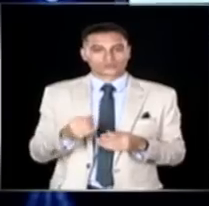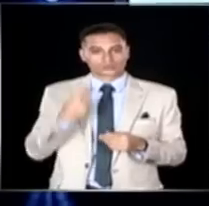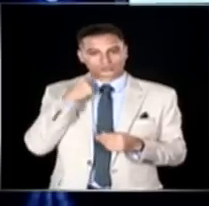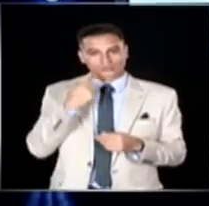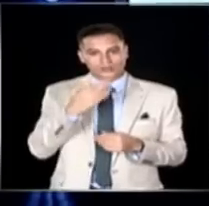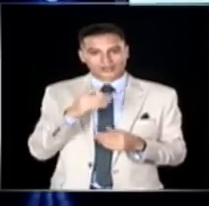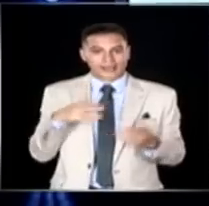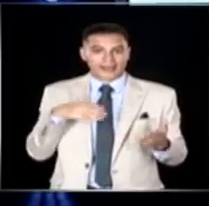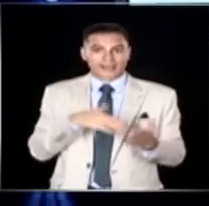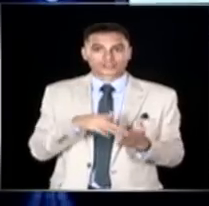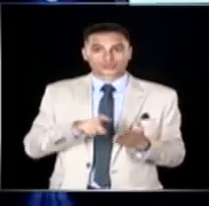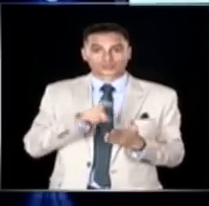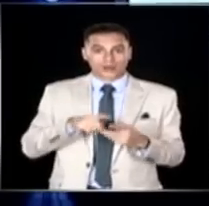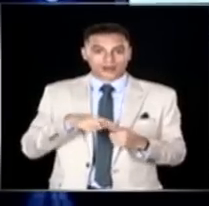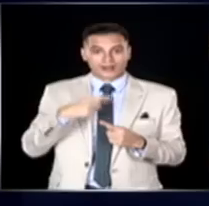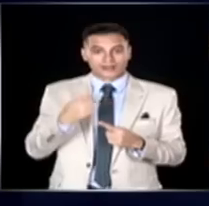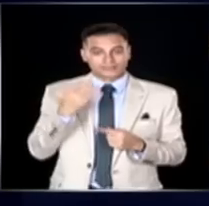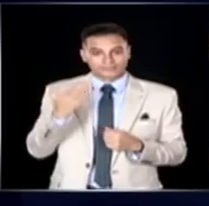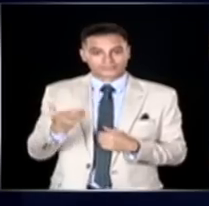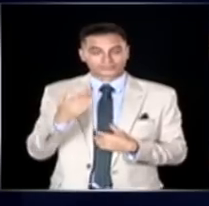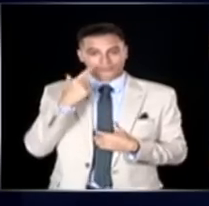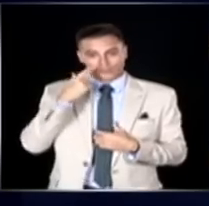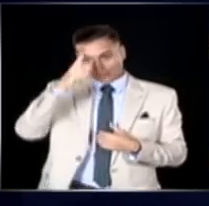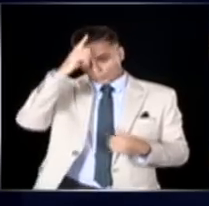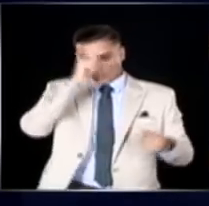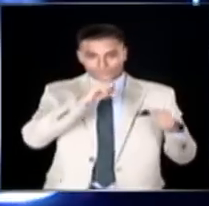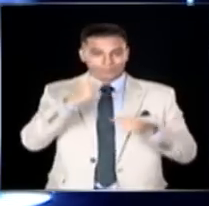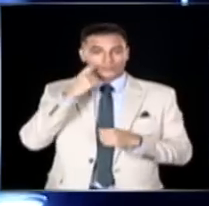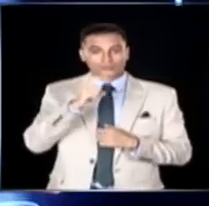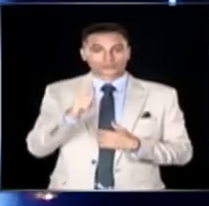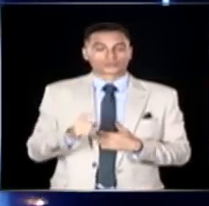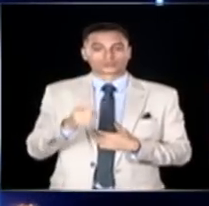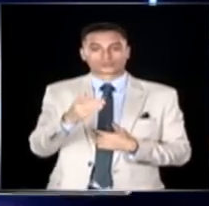جاي اخر سؤال في الفقره ليكو. علوم. والسؤال هو